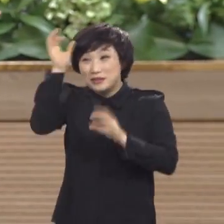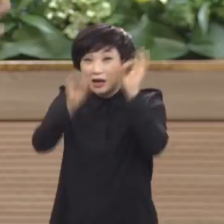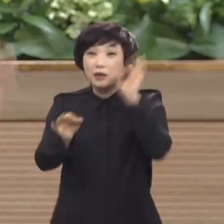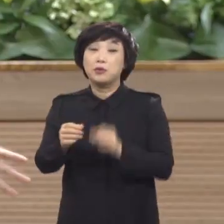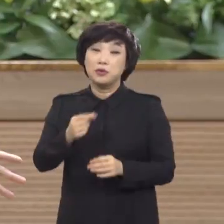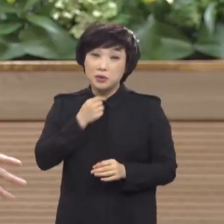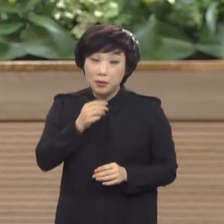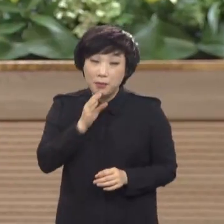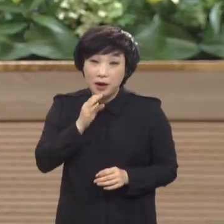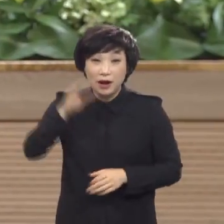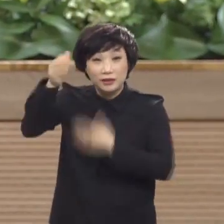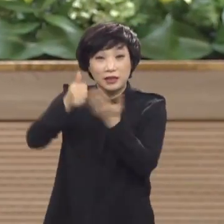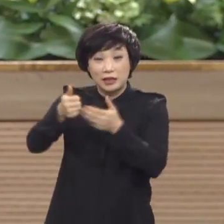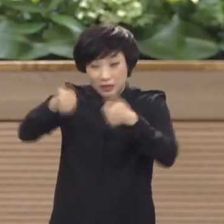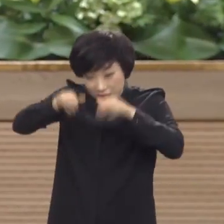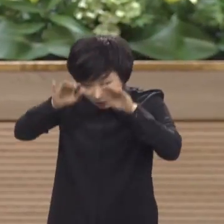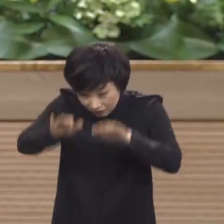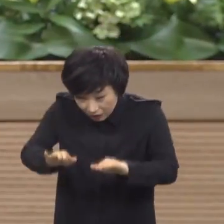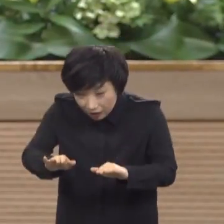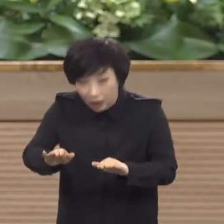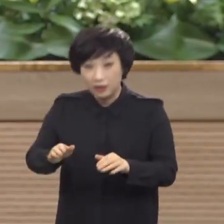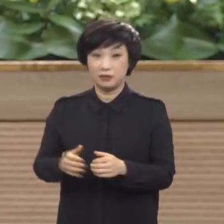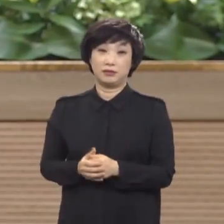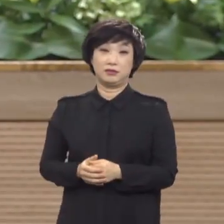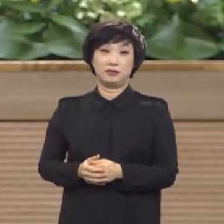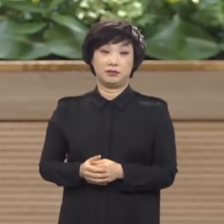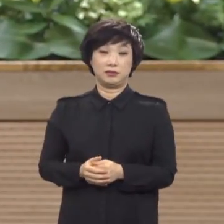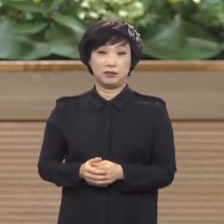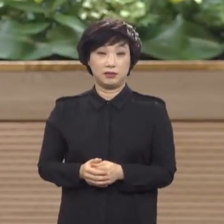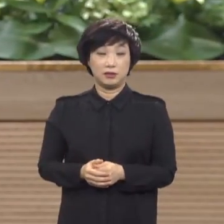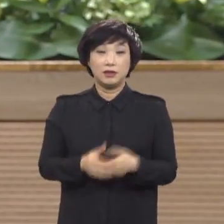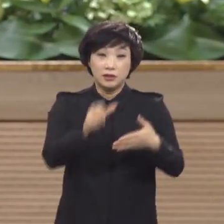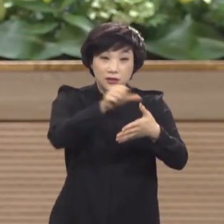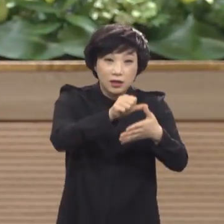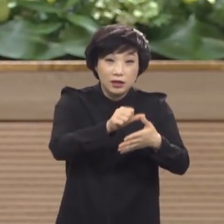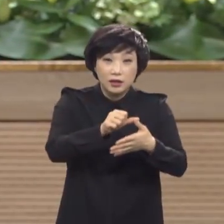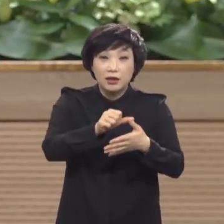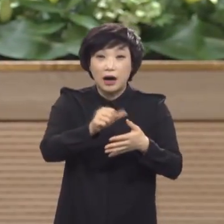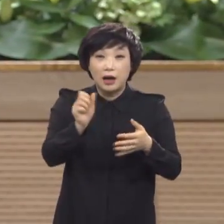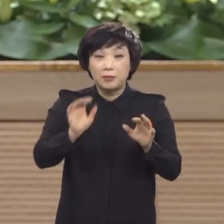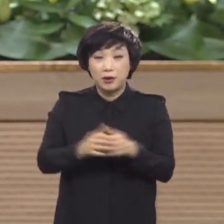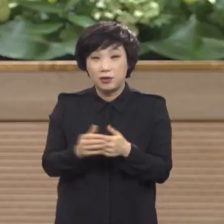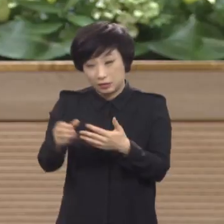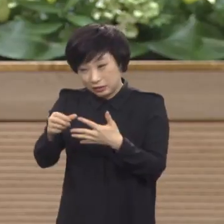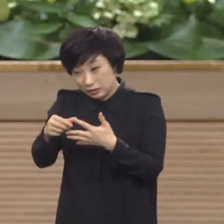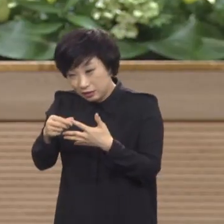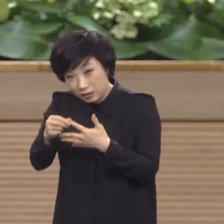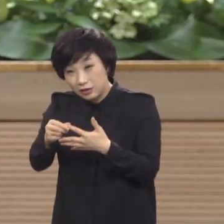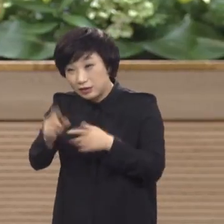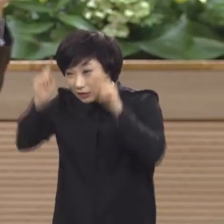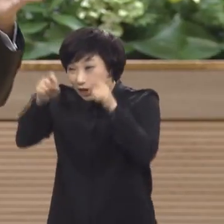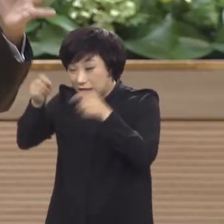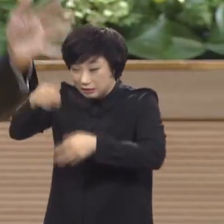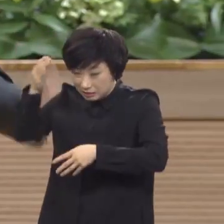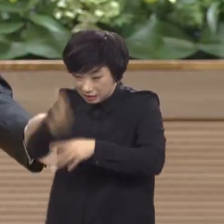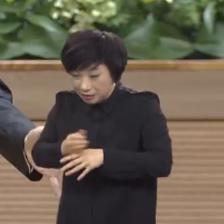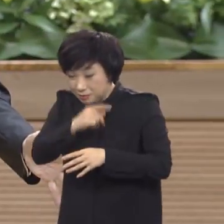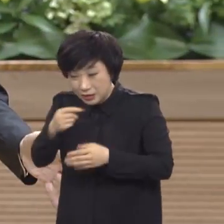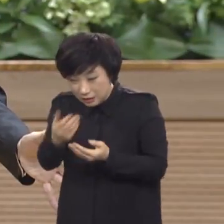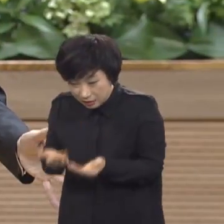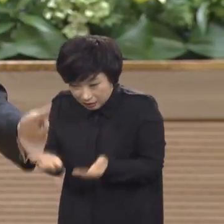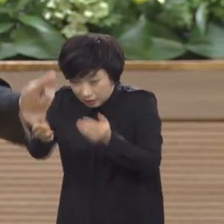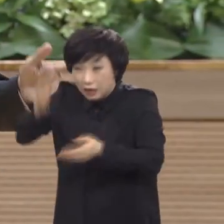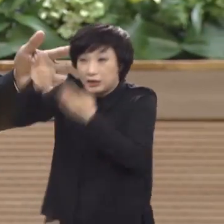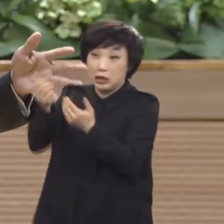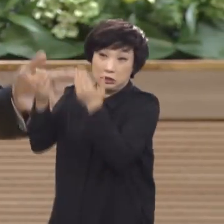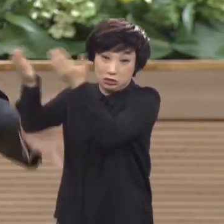위해서 하나님께 제사를 드리는데, 하나는 양을 잡아 피를 하나님께 드리고, 하나는 자기가